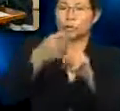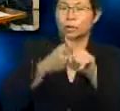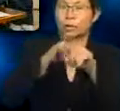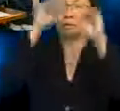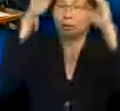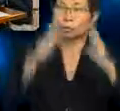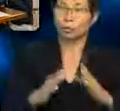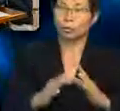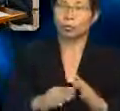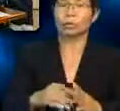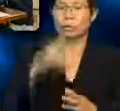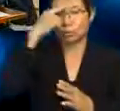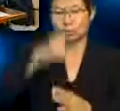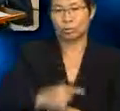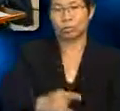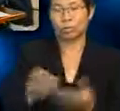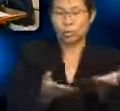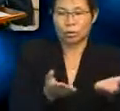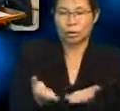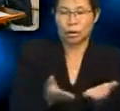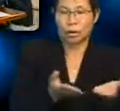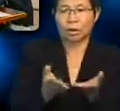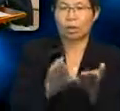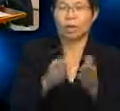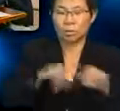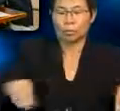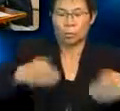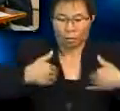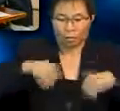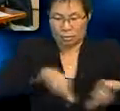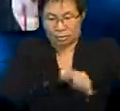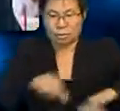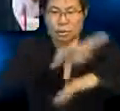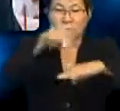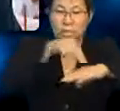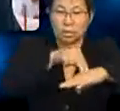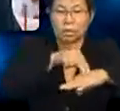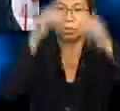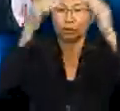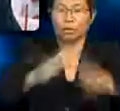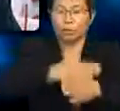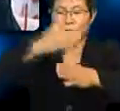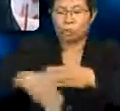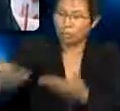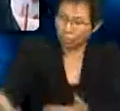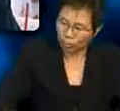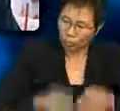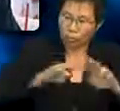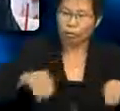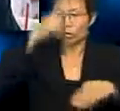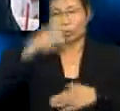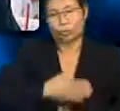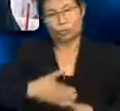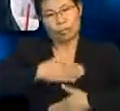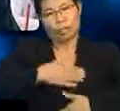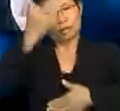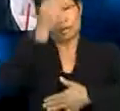Bagi melayani murid Yang mempunyai kecerdasan naturalis Guru telah memperlawar murid Untuk menghayati